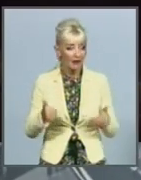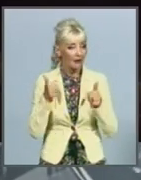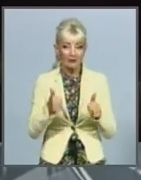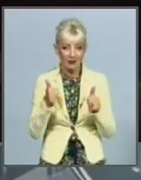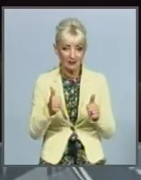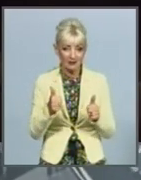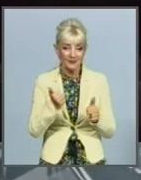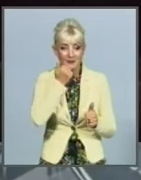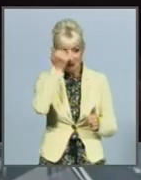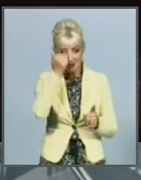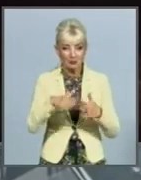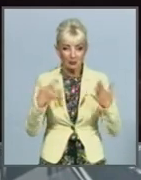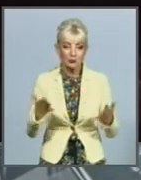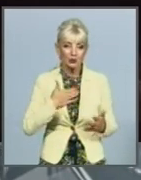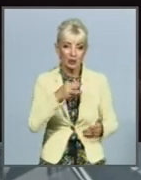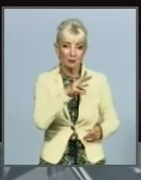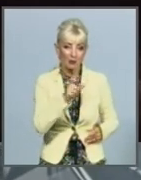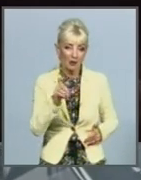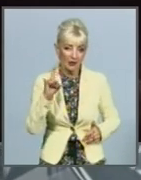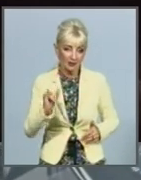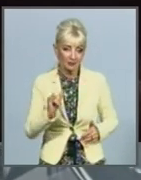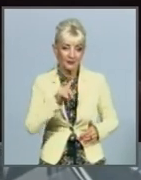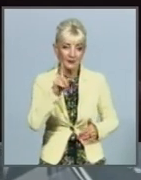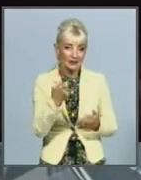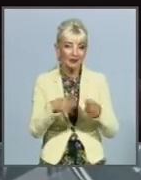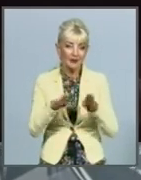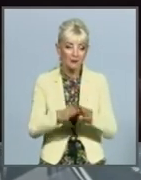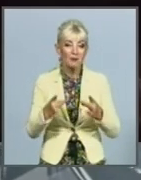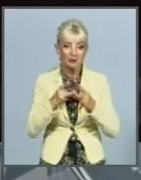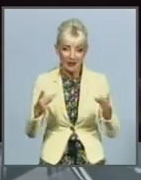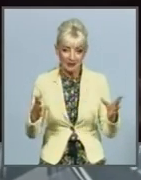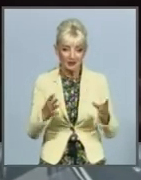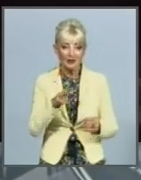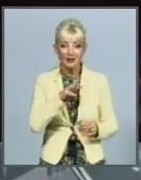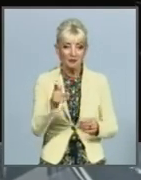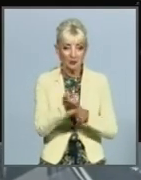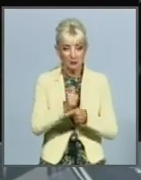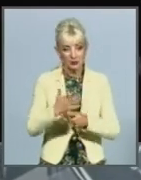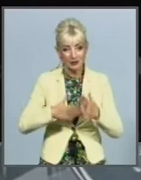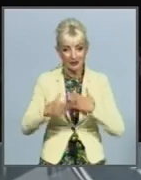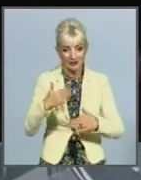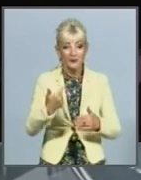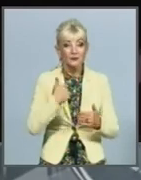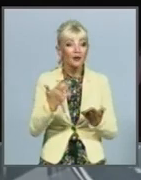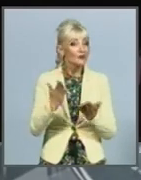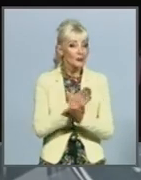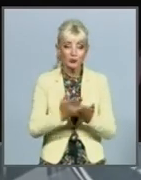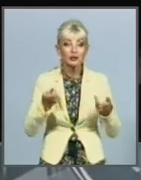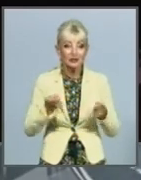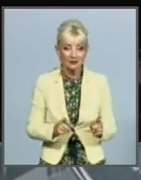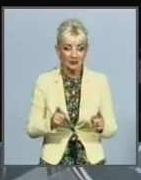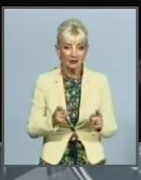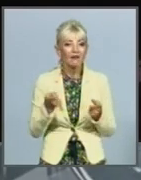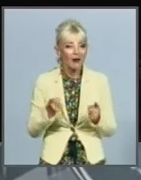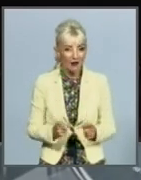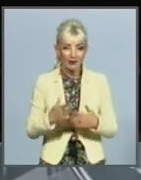вообще. Спасибо большое нашему меру за такой праздник. Мы очень рады. Я вообще действительно реально